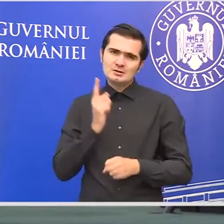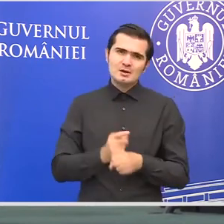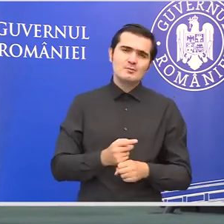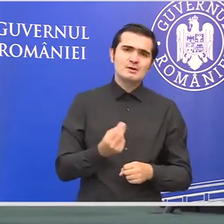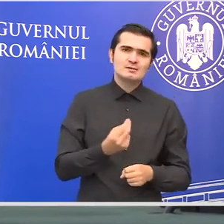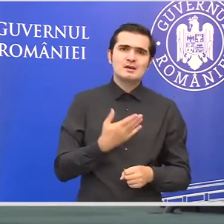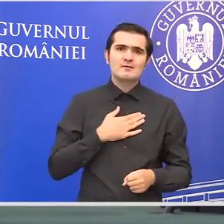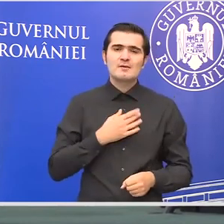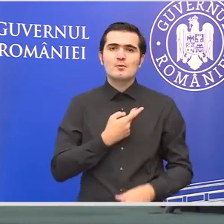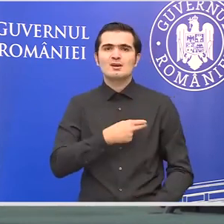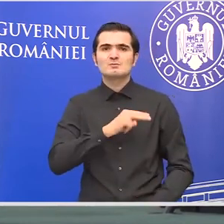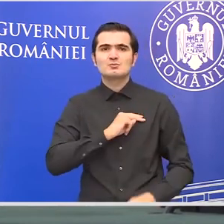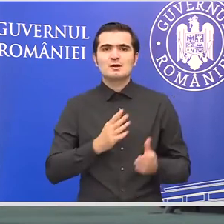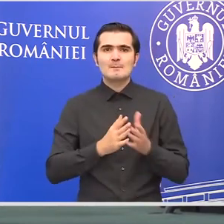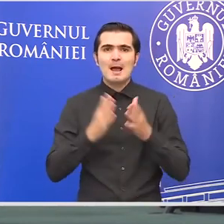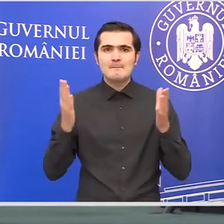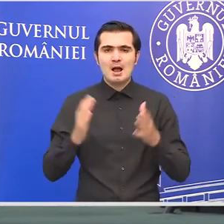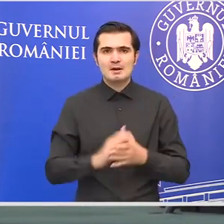mult, pentru că